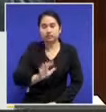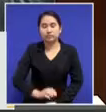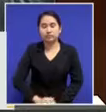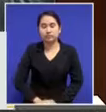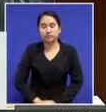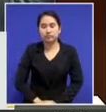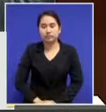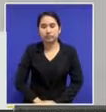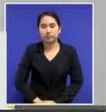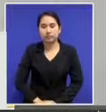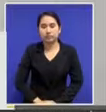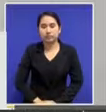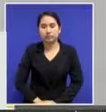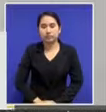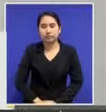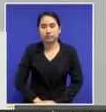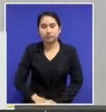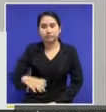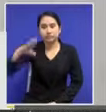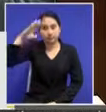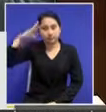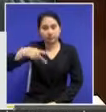ตังคณานุรักษ ์พลเอกประยุทธ์จันทร์โอชาครับ